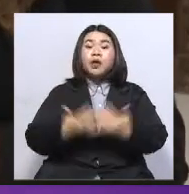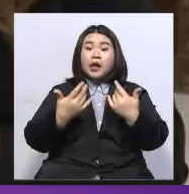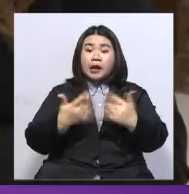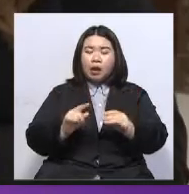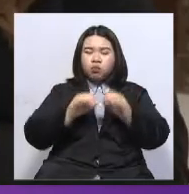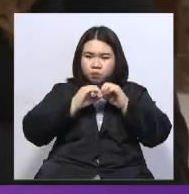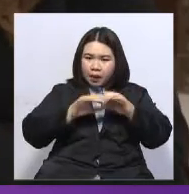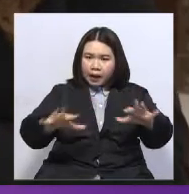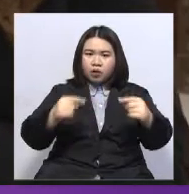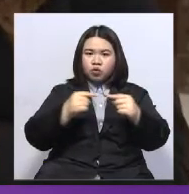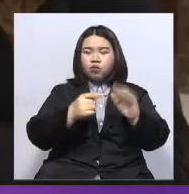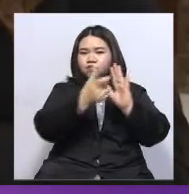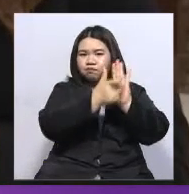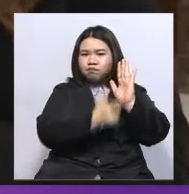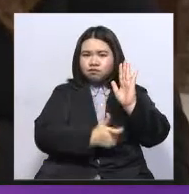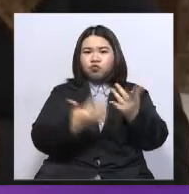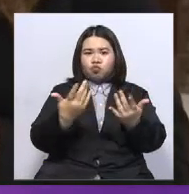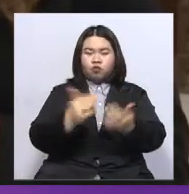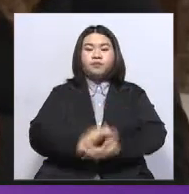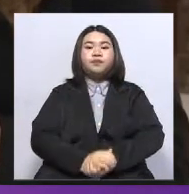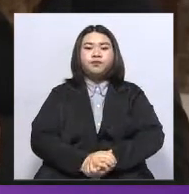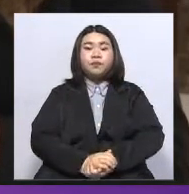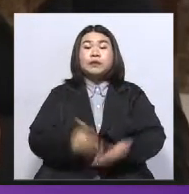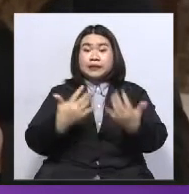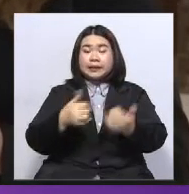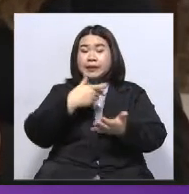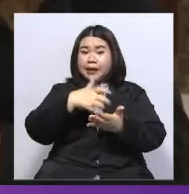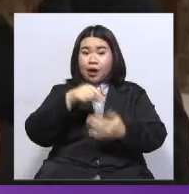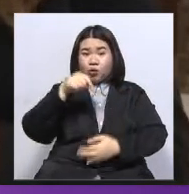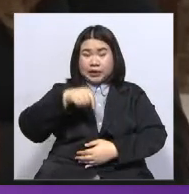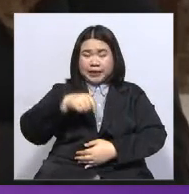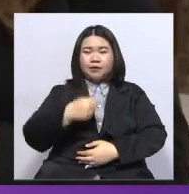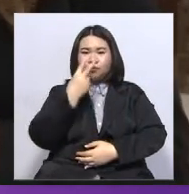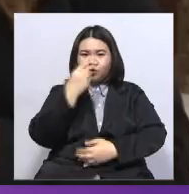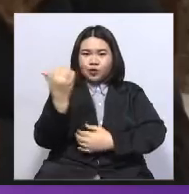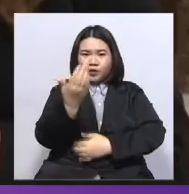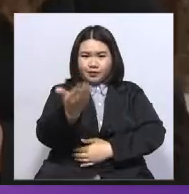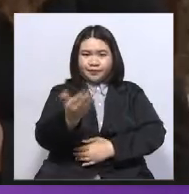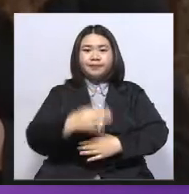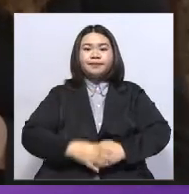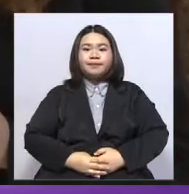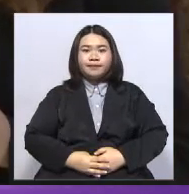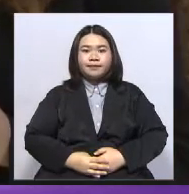จะประกาศใช้ในราชกิจจานุเบกษาต่อไปค่ะทั้งหมดคือบรรยากาศที่นี่ค่ะช่วงนี้เชิญกลับไปที่คุณสถ